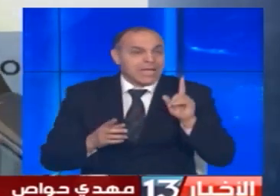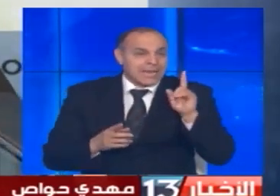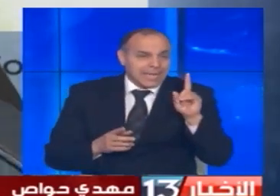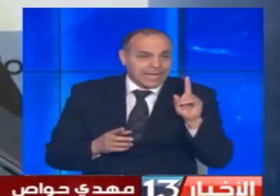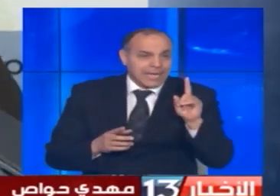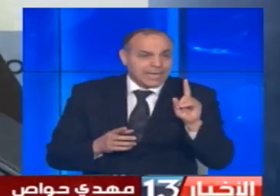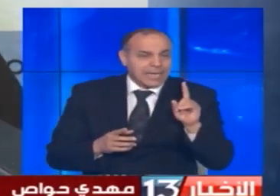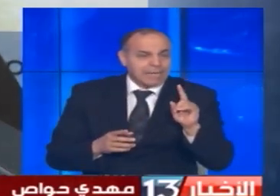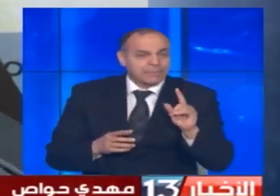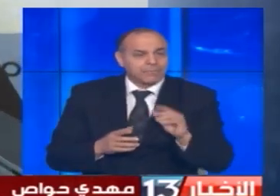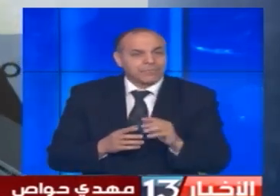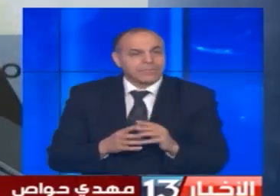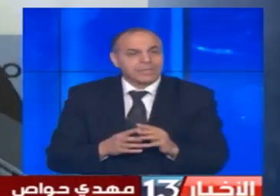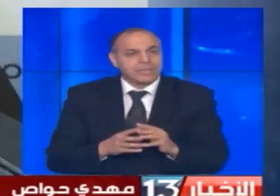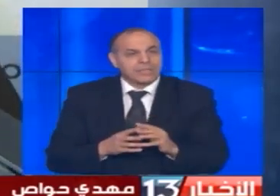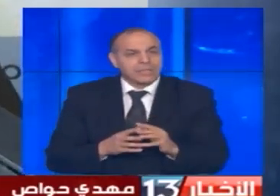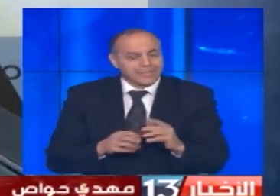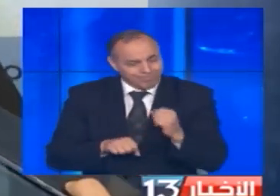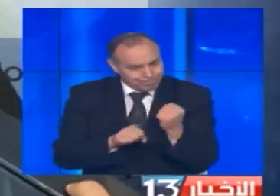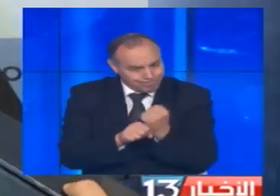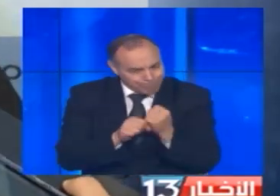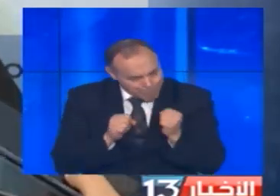معناها نحط جهدنا